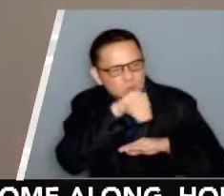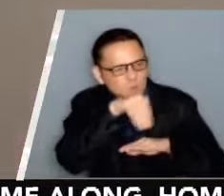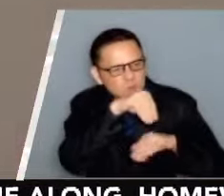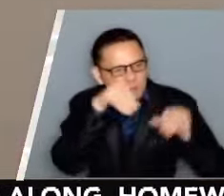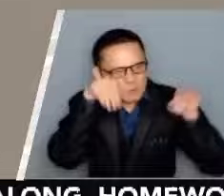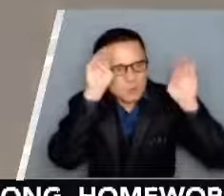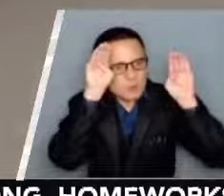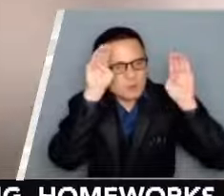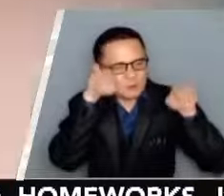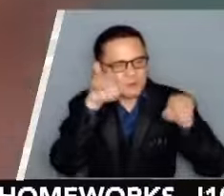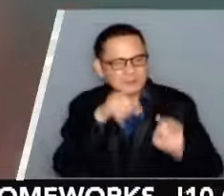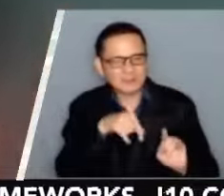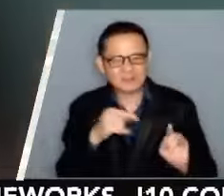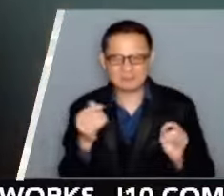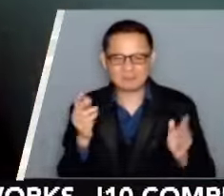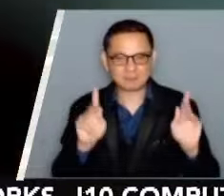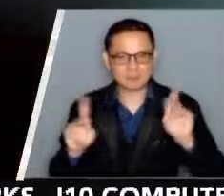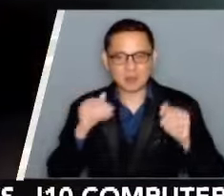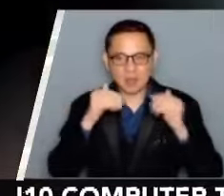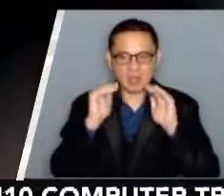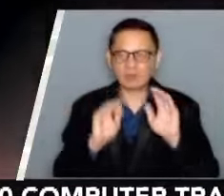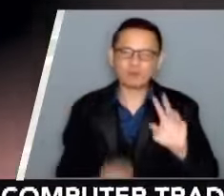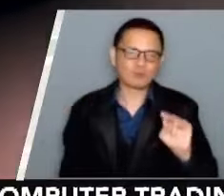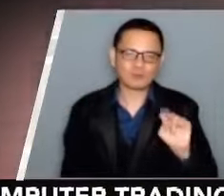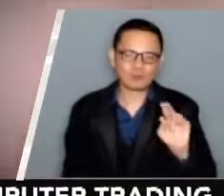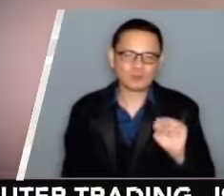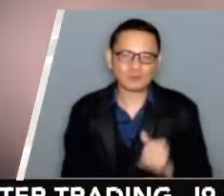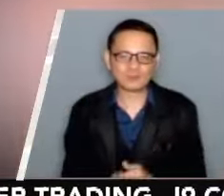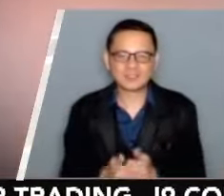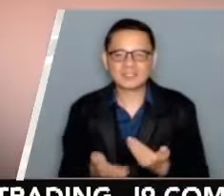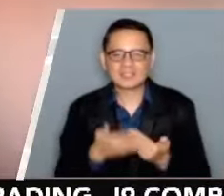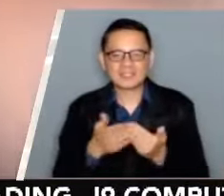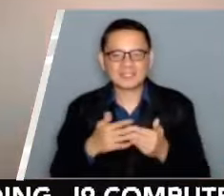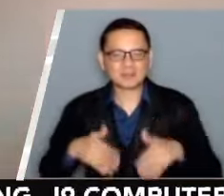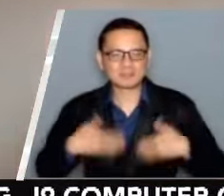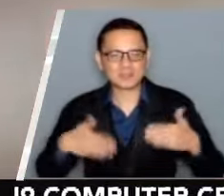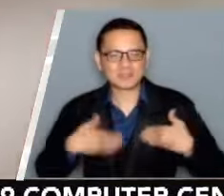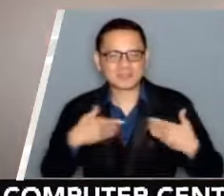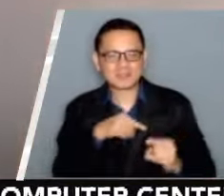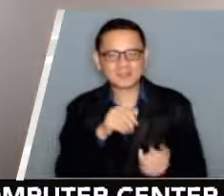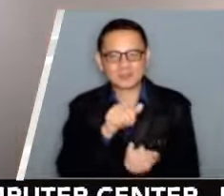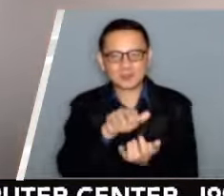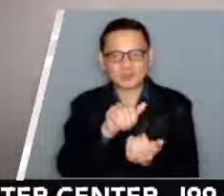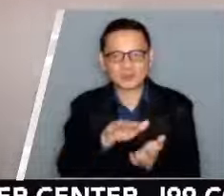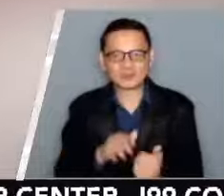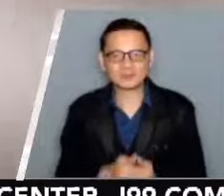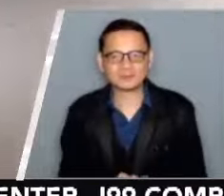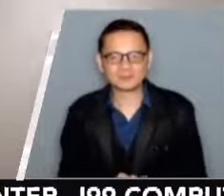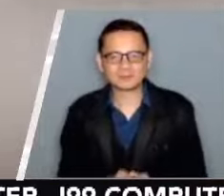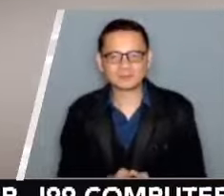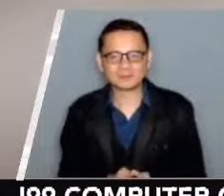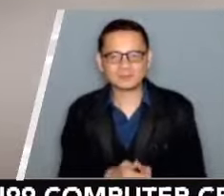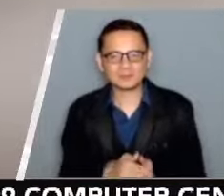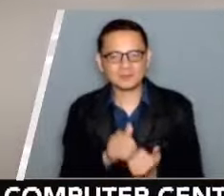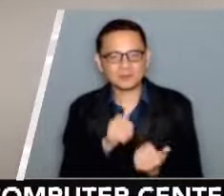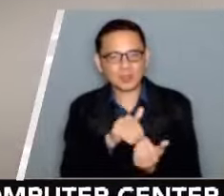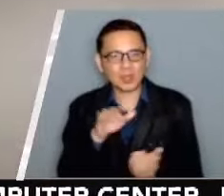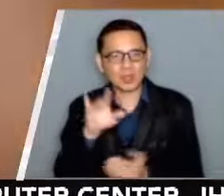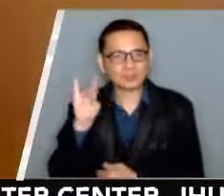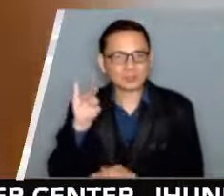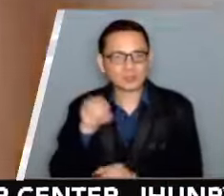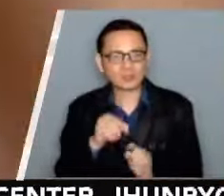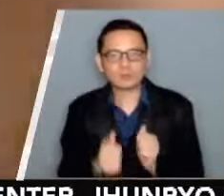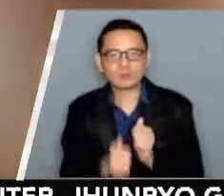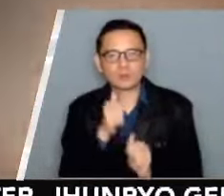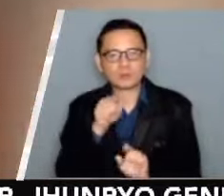mga nagtatampo ko minsan. Pero madali silang suyuin. Of course. Yung ating mga alaga. Ang aso ang may pinaka-loyal siguro